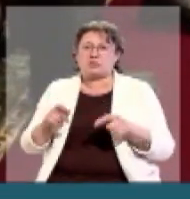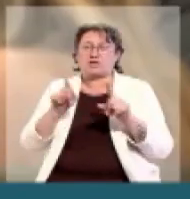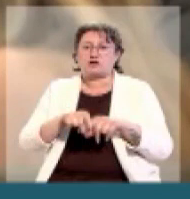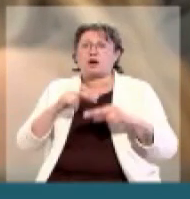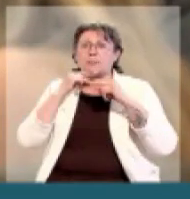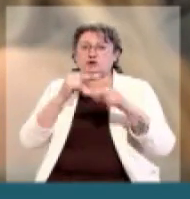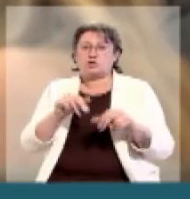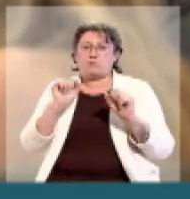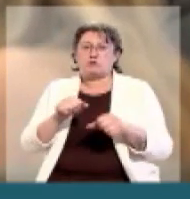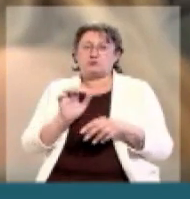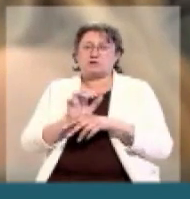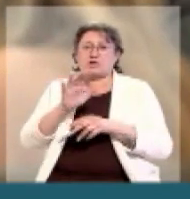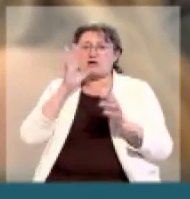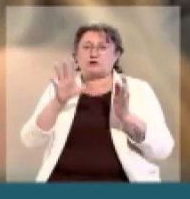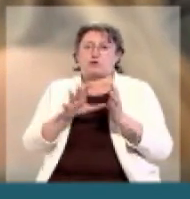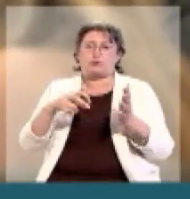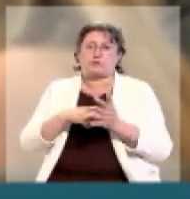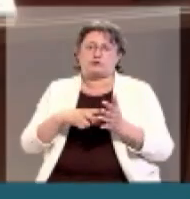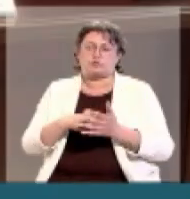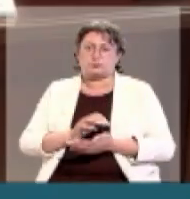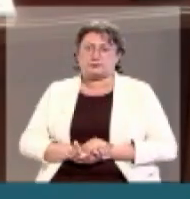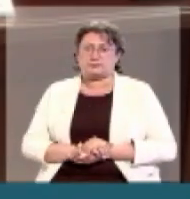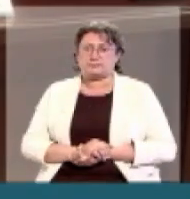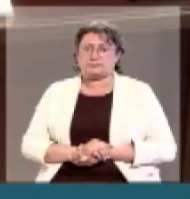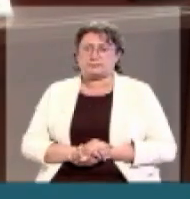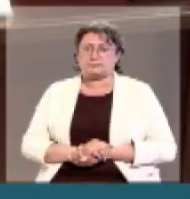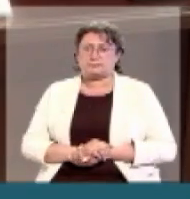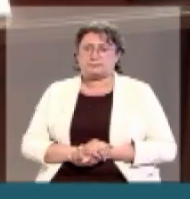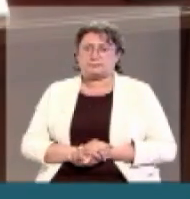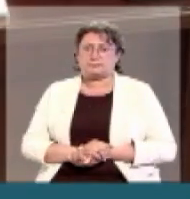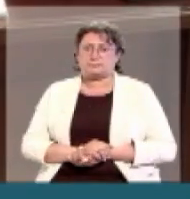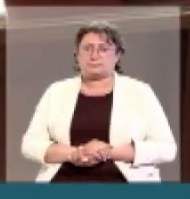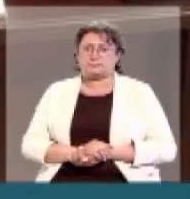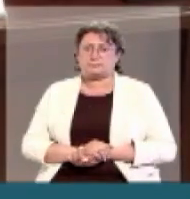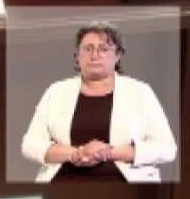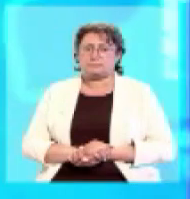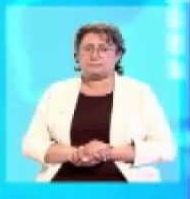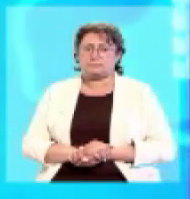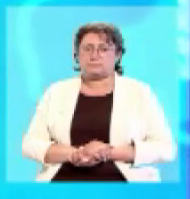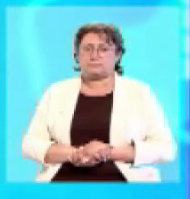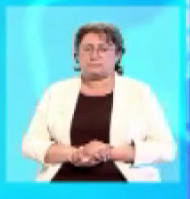Также обращение можно присылать на электронную почту. Алмажана Манкельдинова, Родион Бабич, телеканал Костанай.